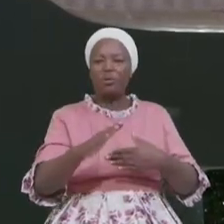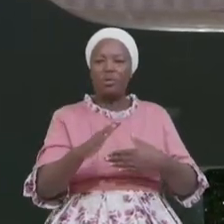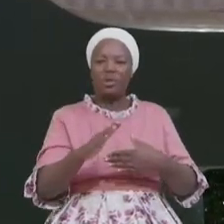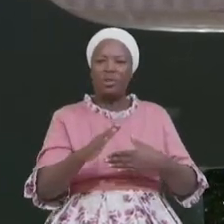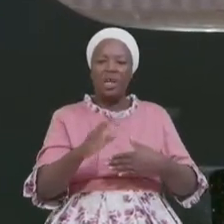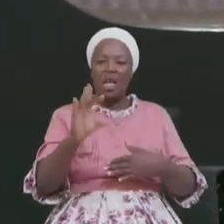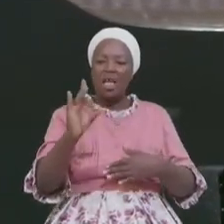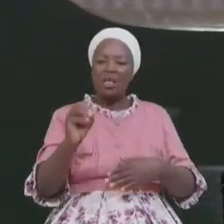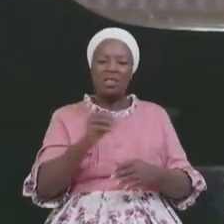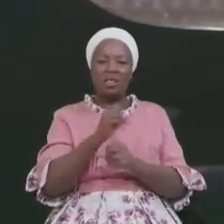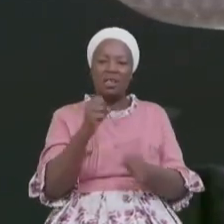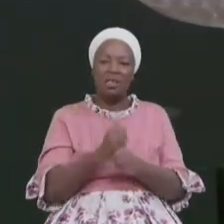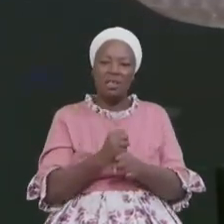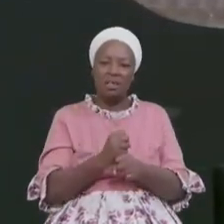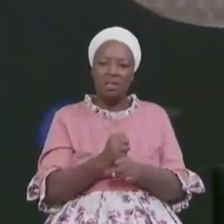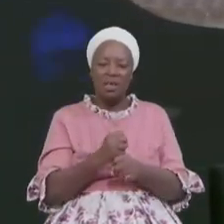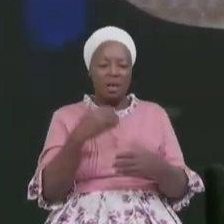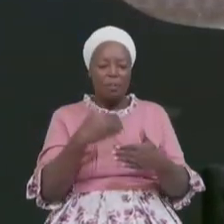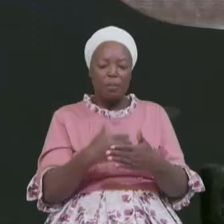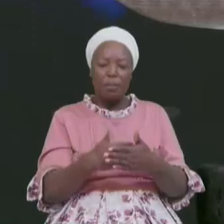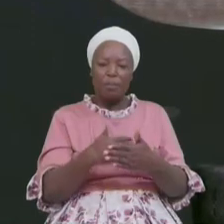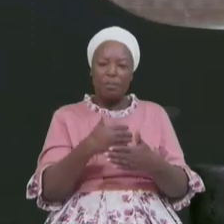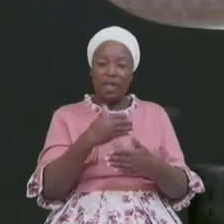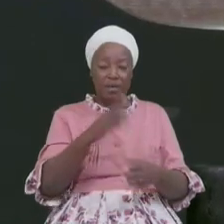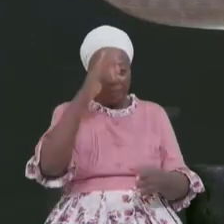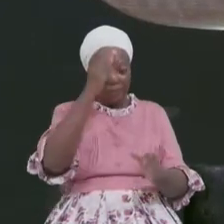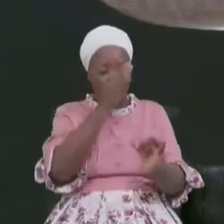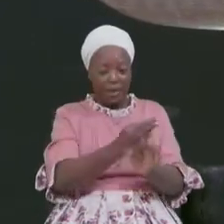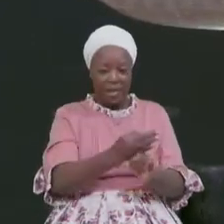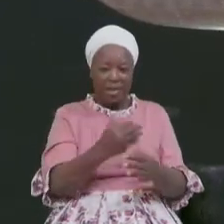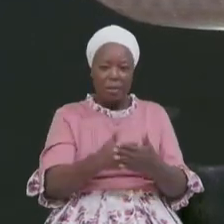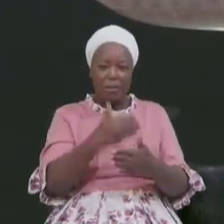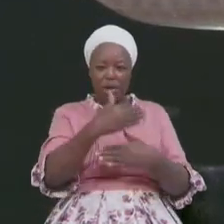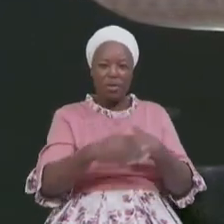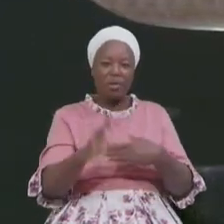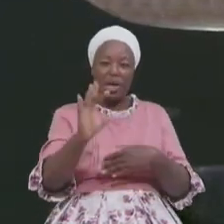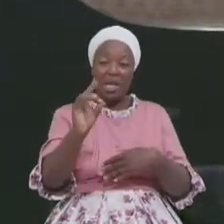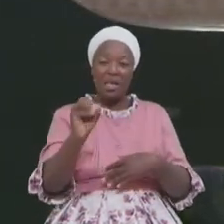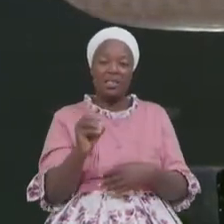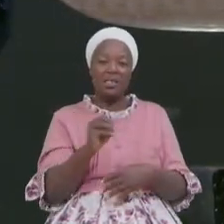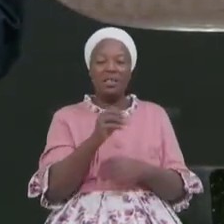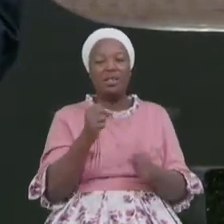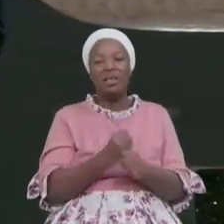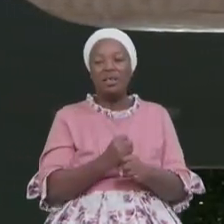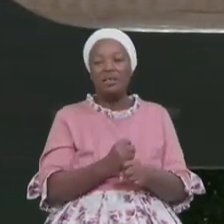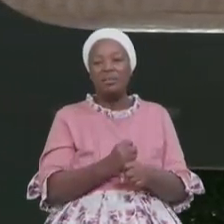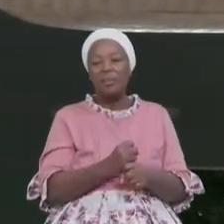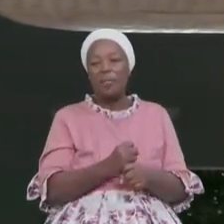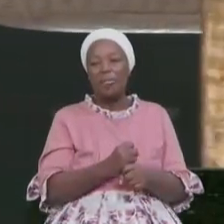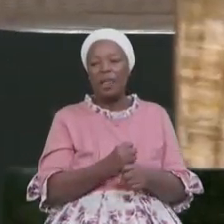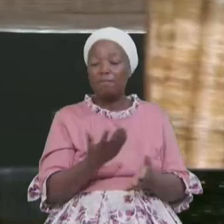foi au-delà de 85 ans. Vous savez, parfois, vous pensez à ça, un jeune